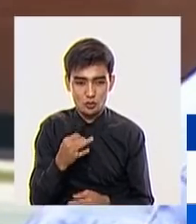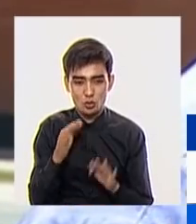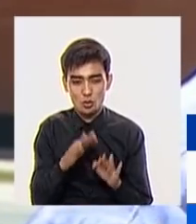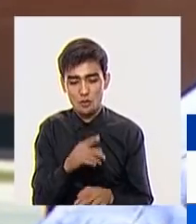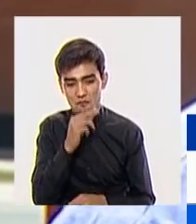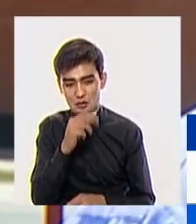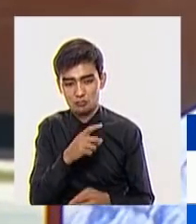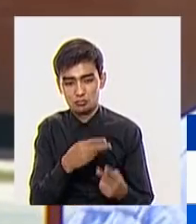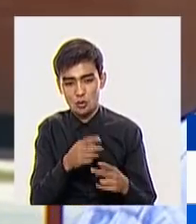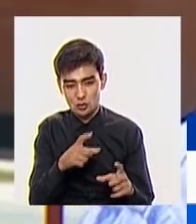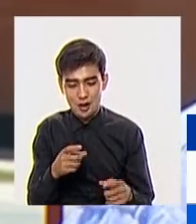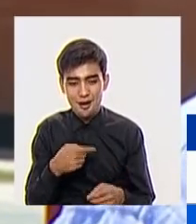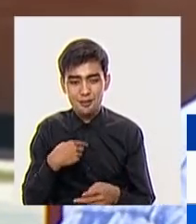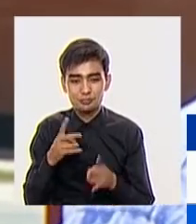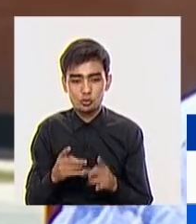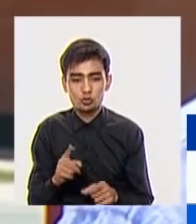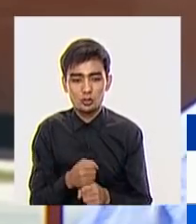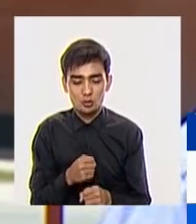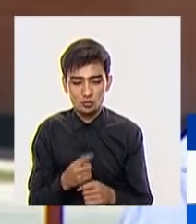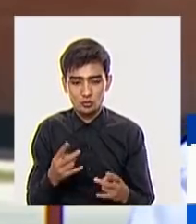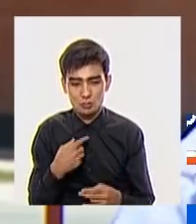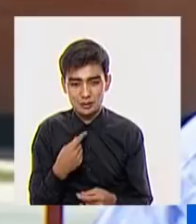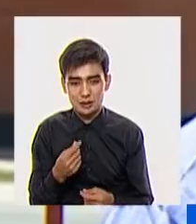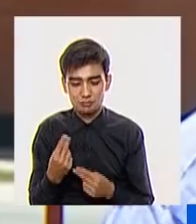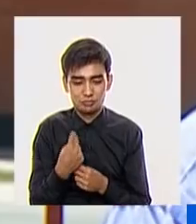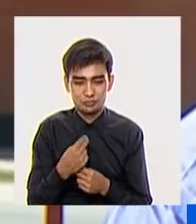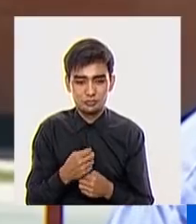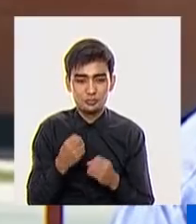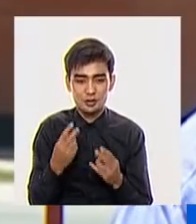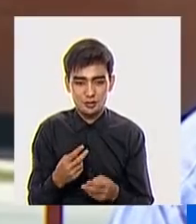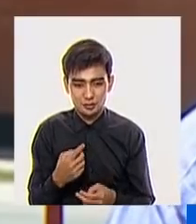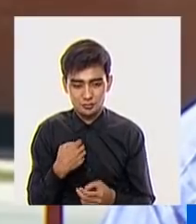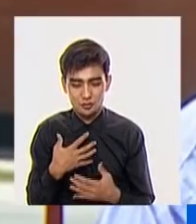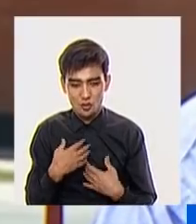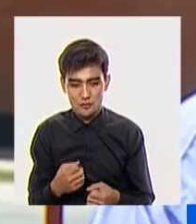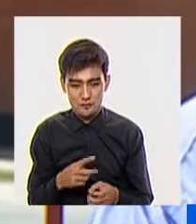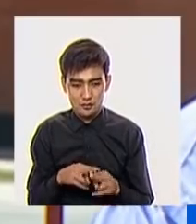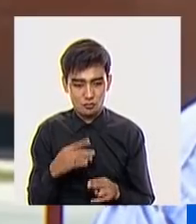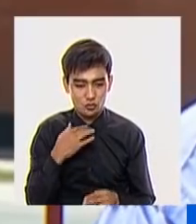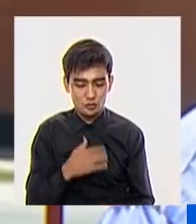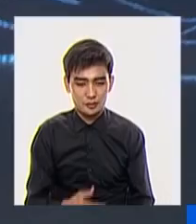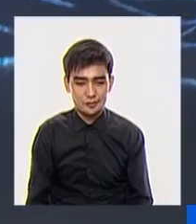приговор осужденным. А пострадавшим что делать? На какие деньги восстанавливать искалеченное здоровье?